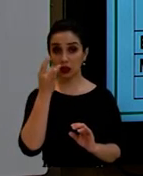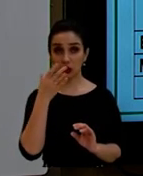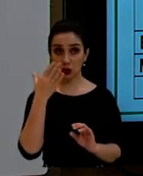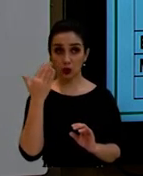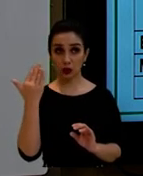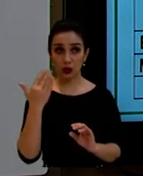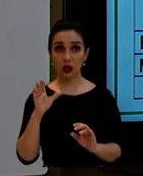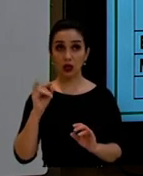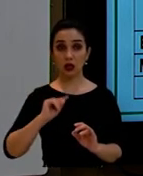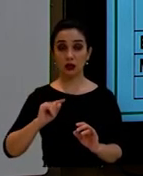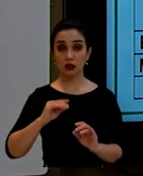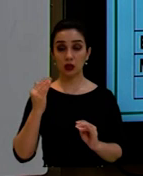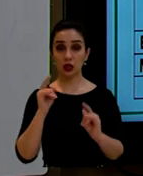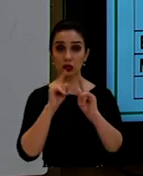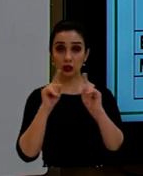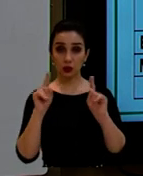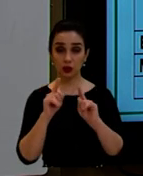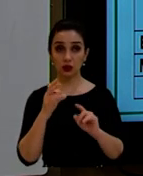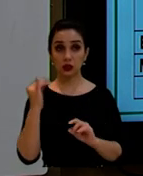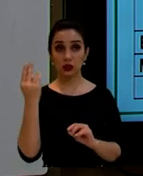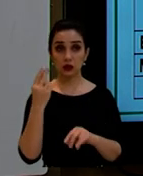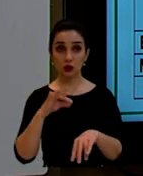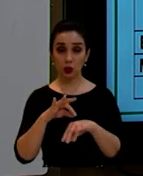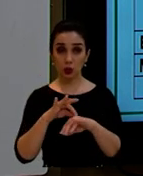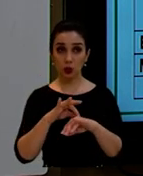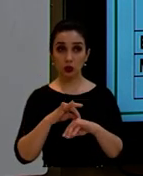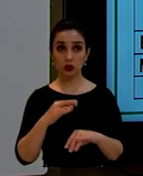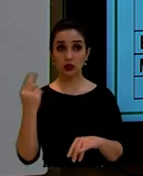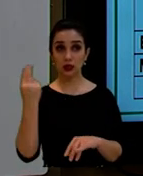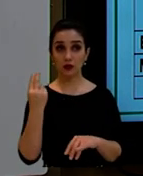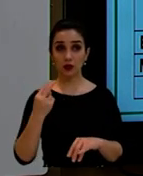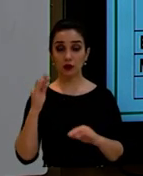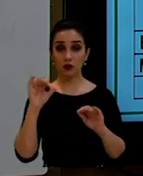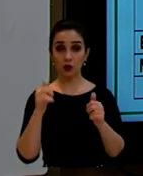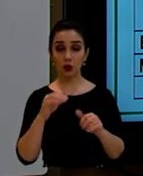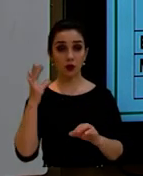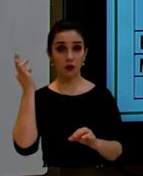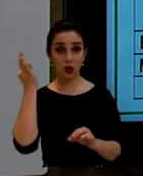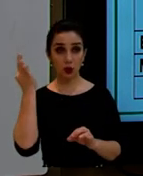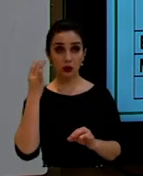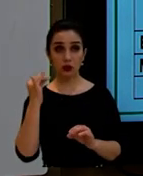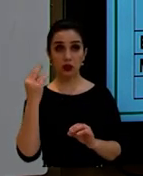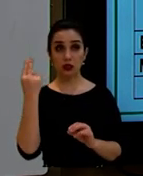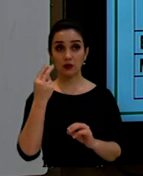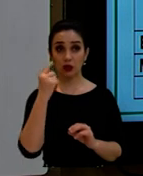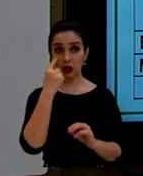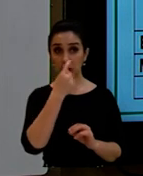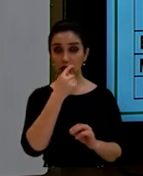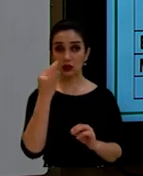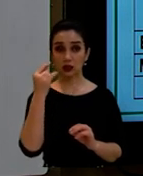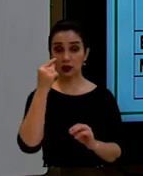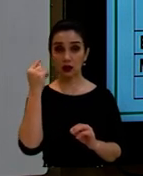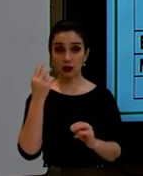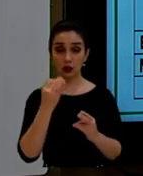негроидное. Характерные особенности – цвет кожи, цвет и форма волос, цвет глаз и их